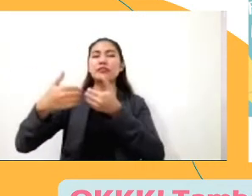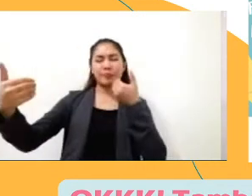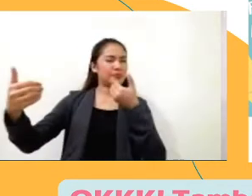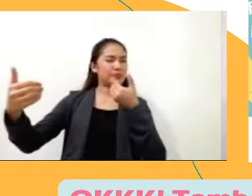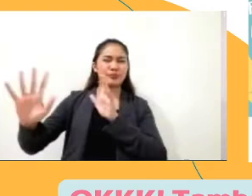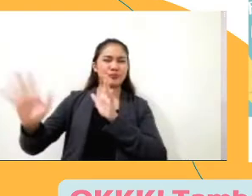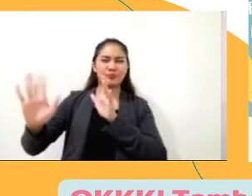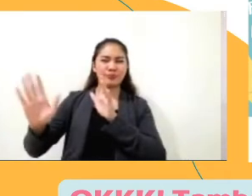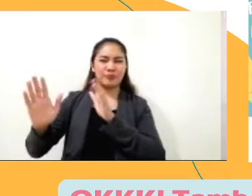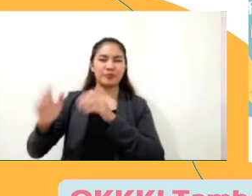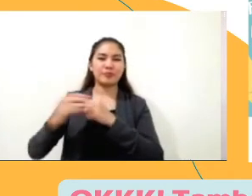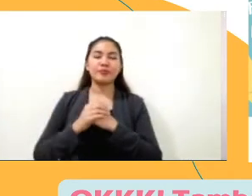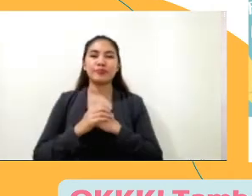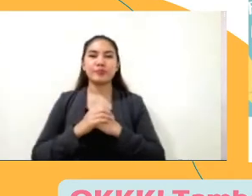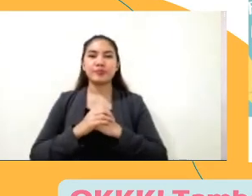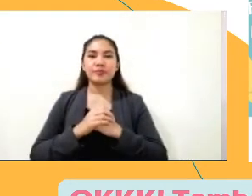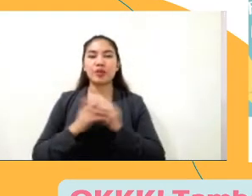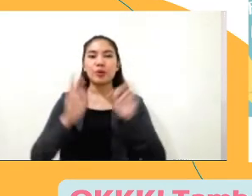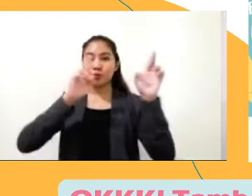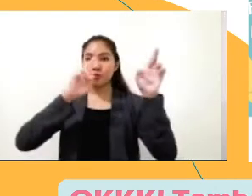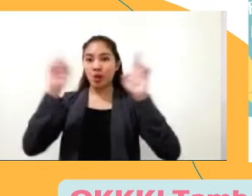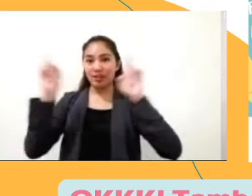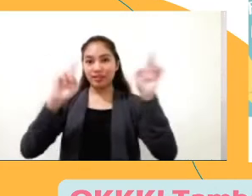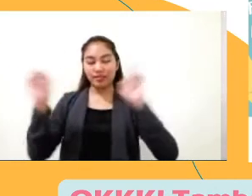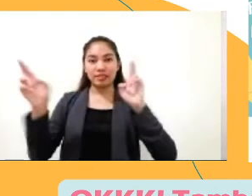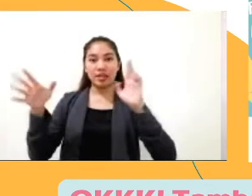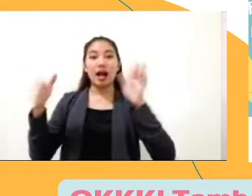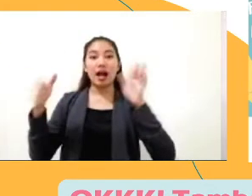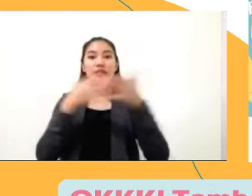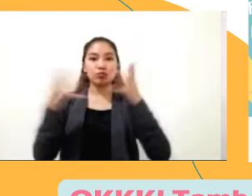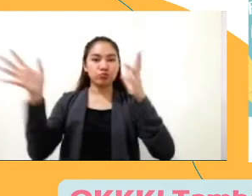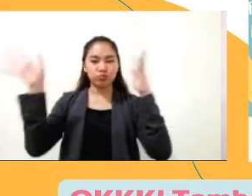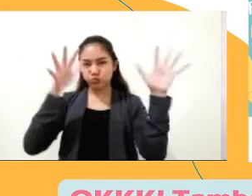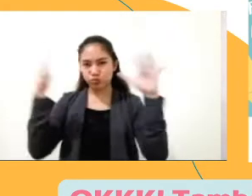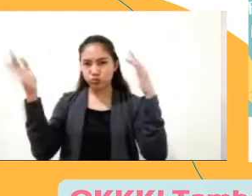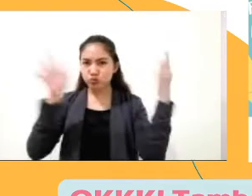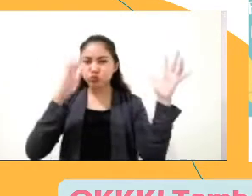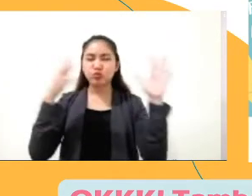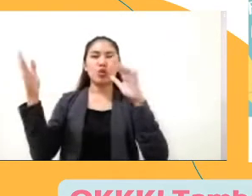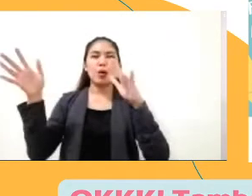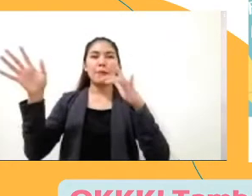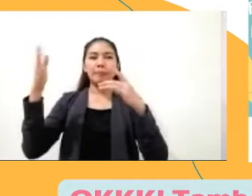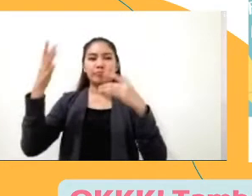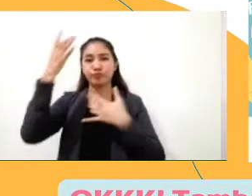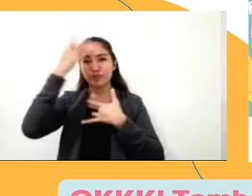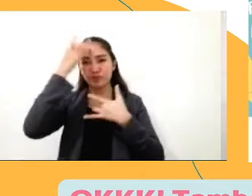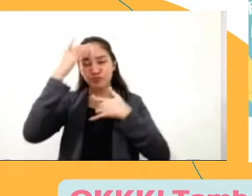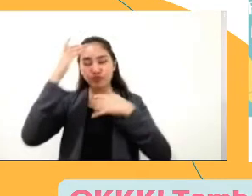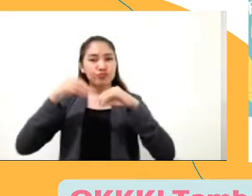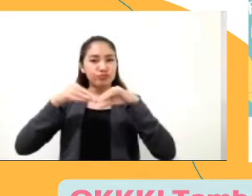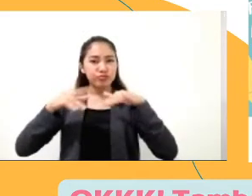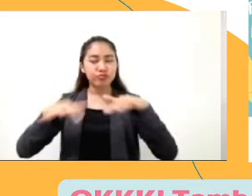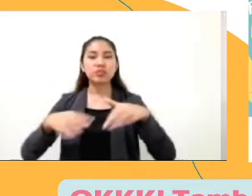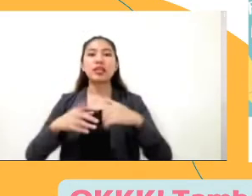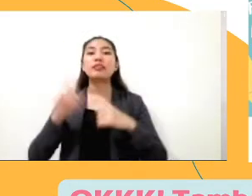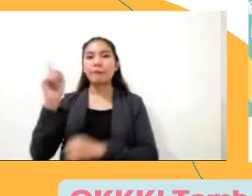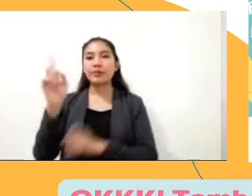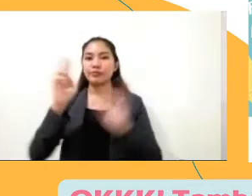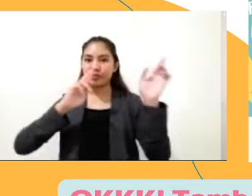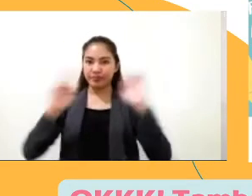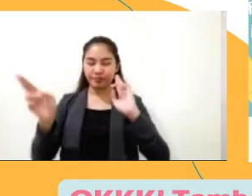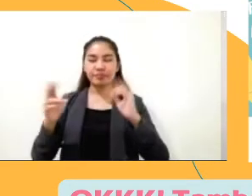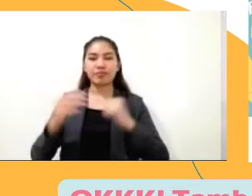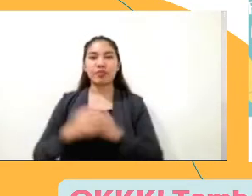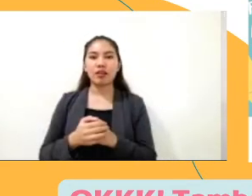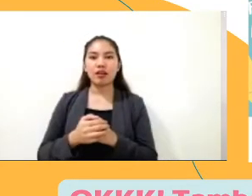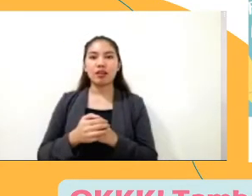maging one, handa laban sa sakuna, disaster o pandemya. Two, maalam sa ating mga